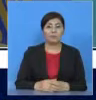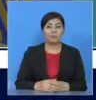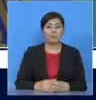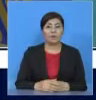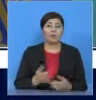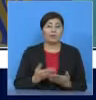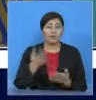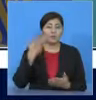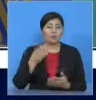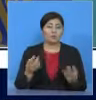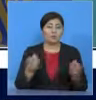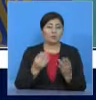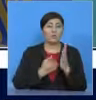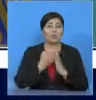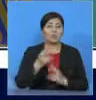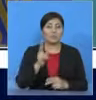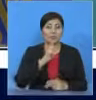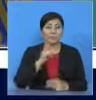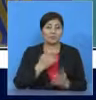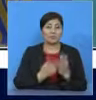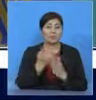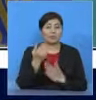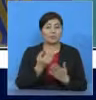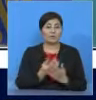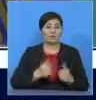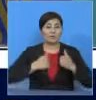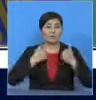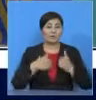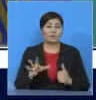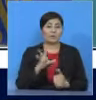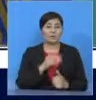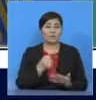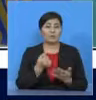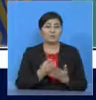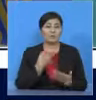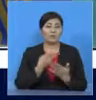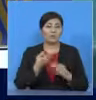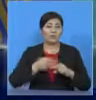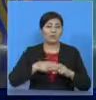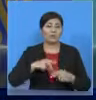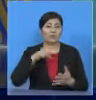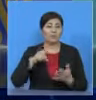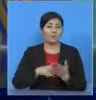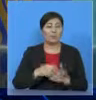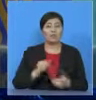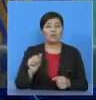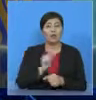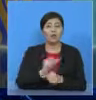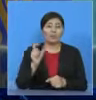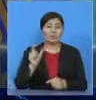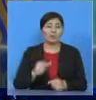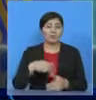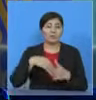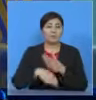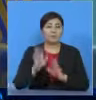Я считаю, что надо поднять зарплату. Высокий доход – то, что мотивирует больше всего. Если рассмотреть этот вопрос, тогда и водители не будут увольняться.